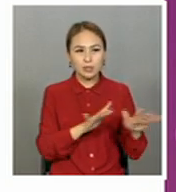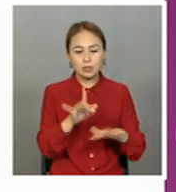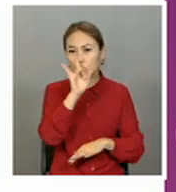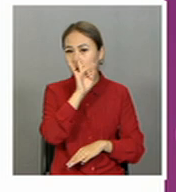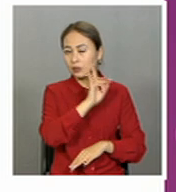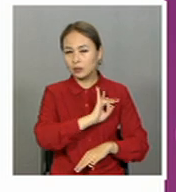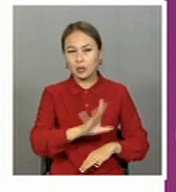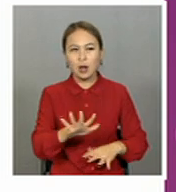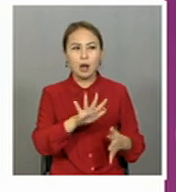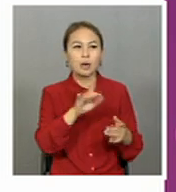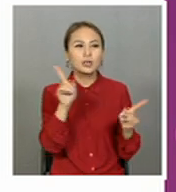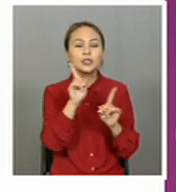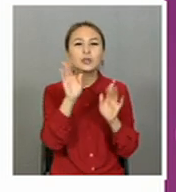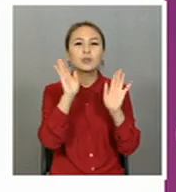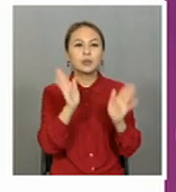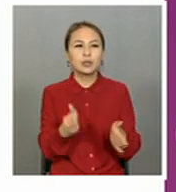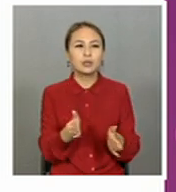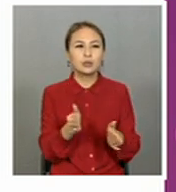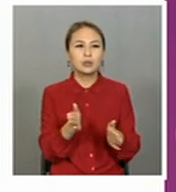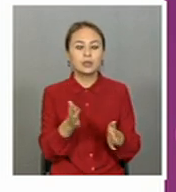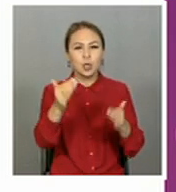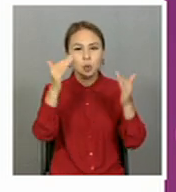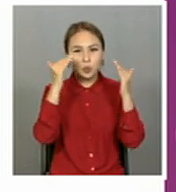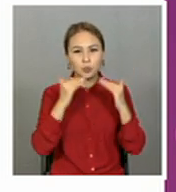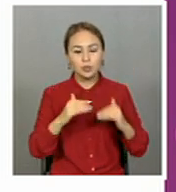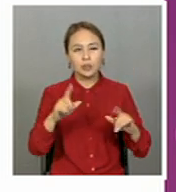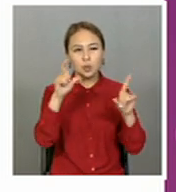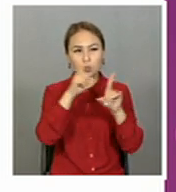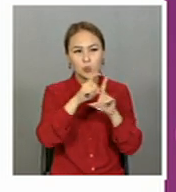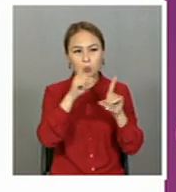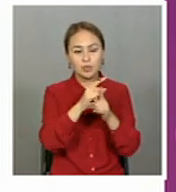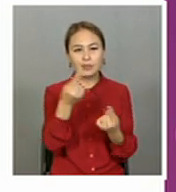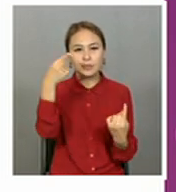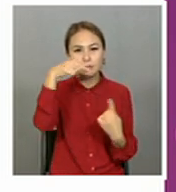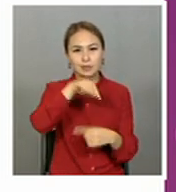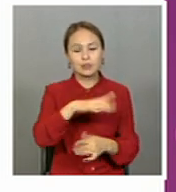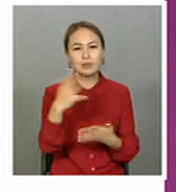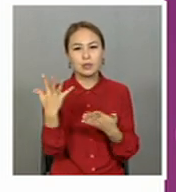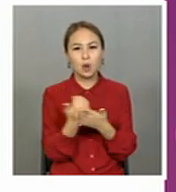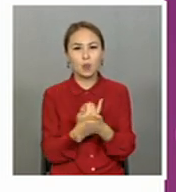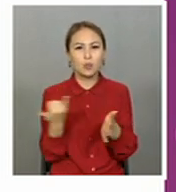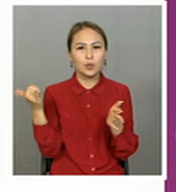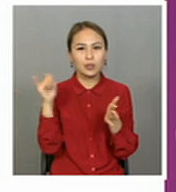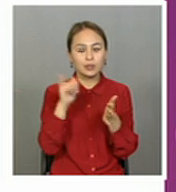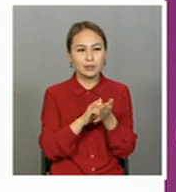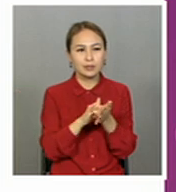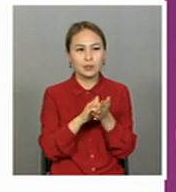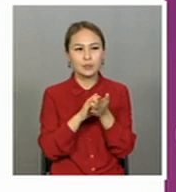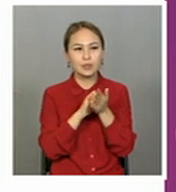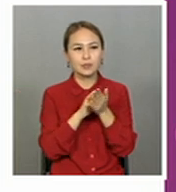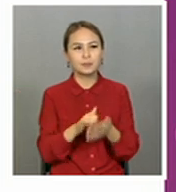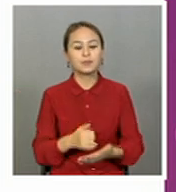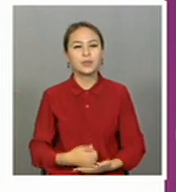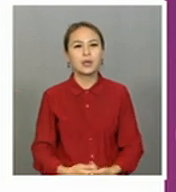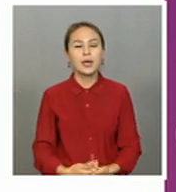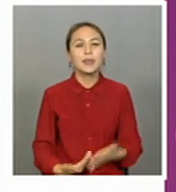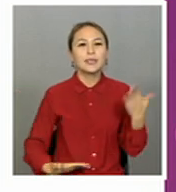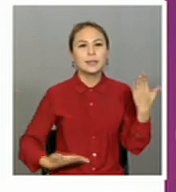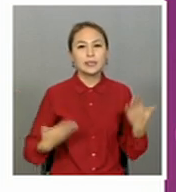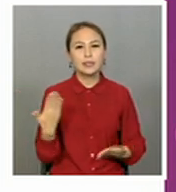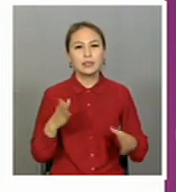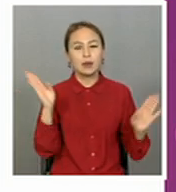қозғалмаса, не болады? Төмендегі сөздерден тиісін тауып орналастырамыз. Егер